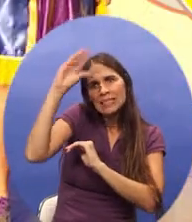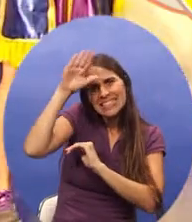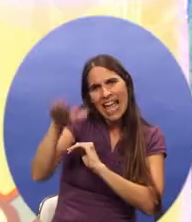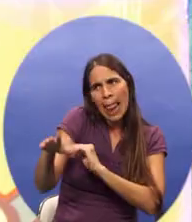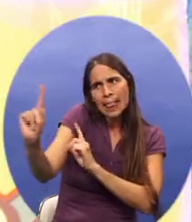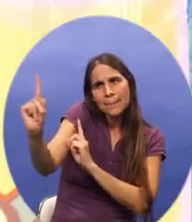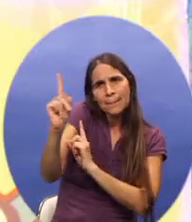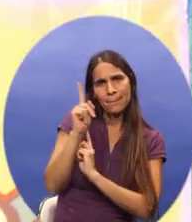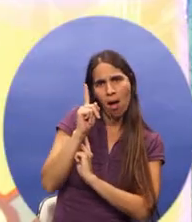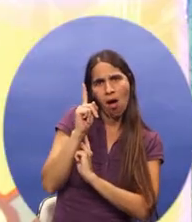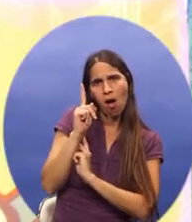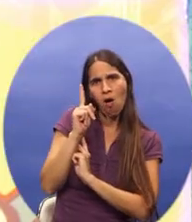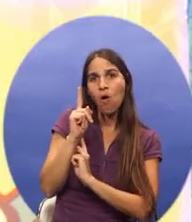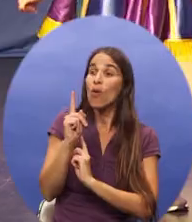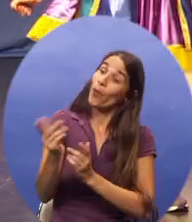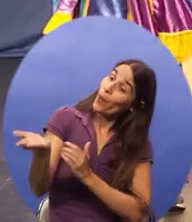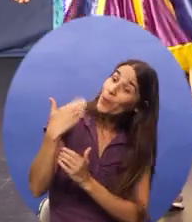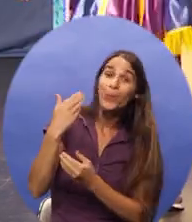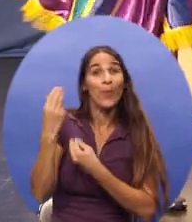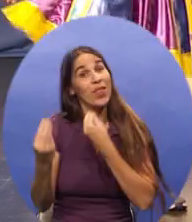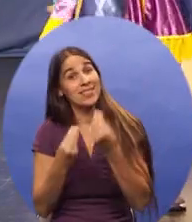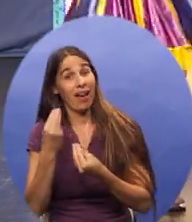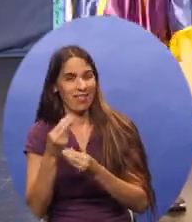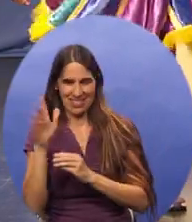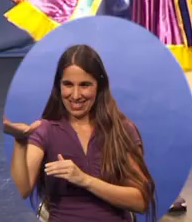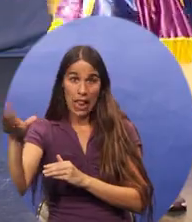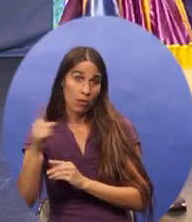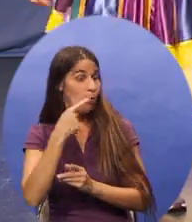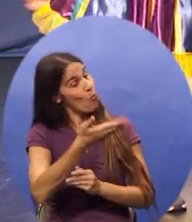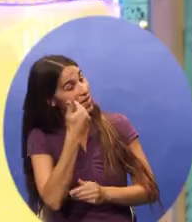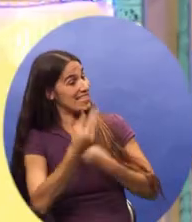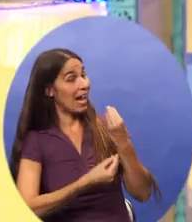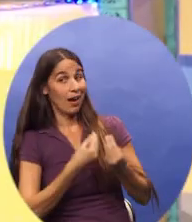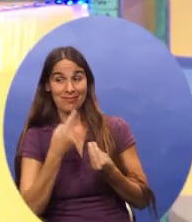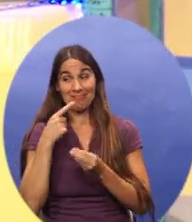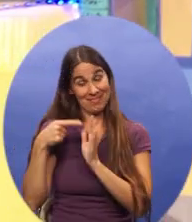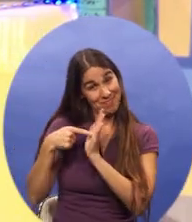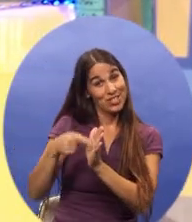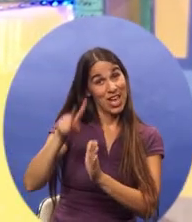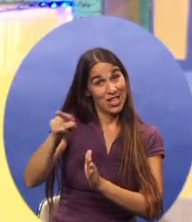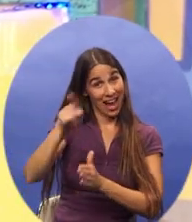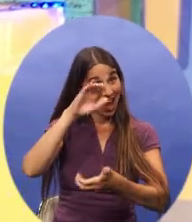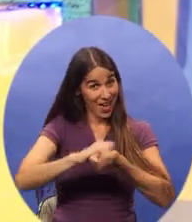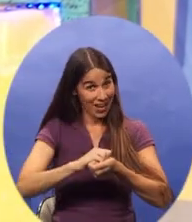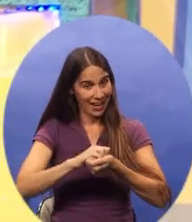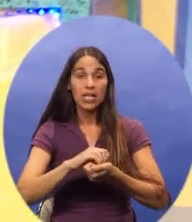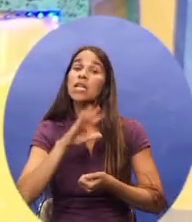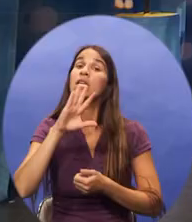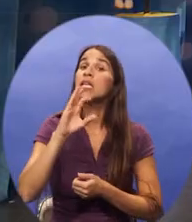ילד אליך מגיע בוא נשחק הוא אומר סימן שיש לך